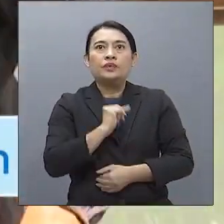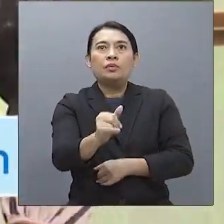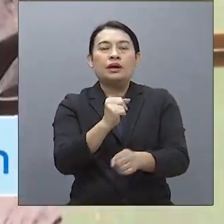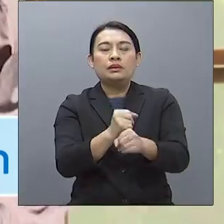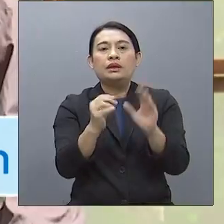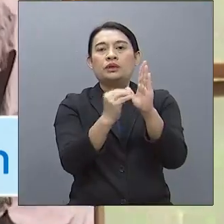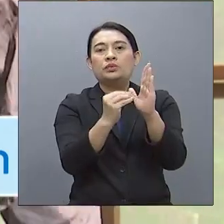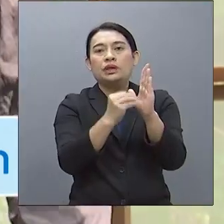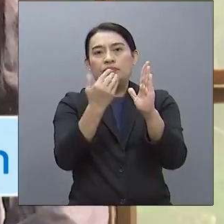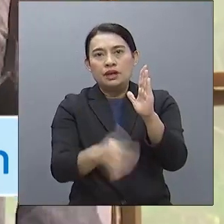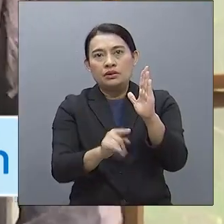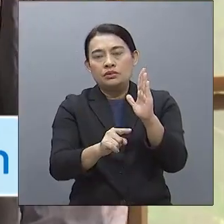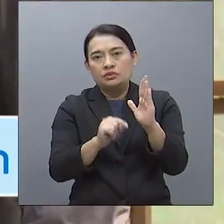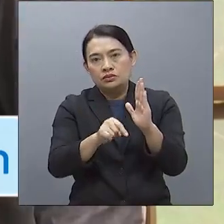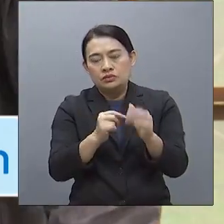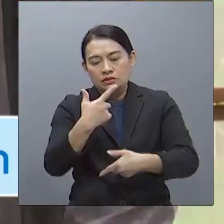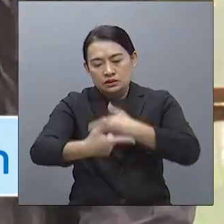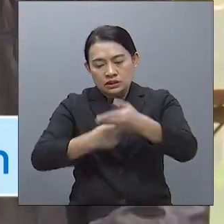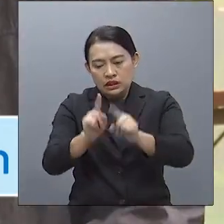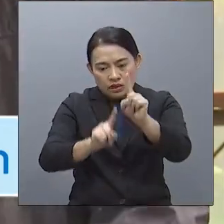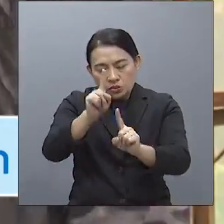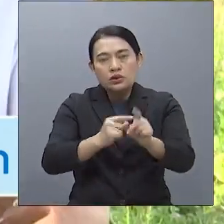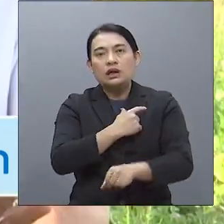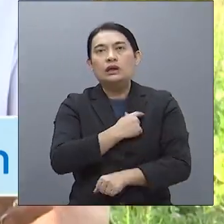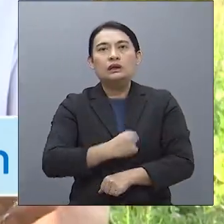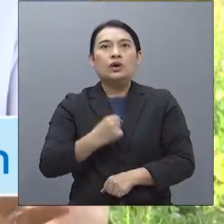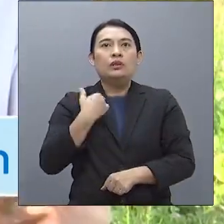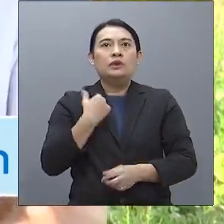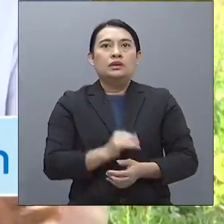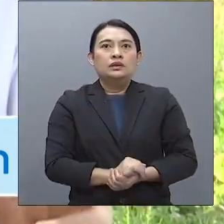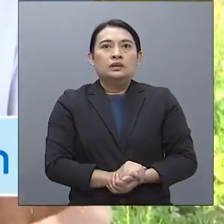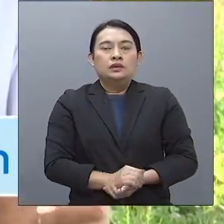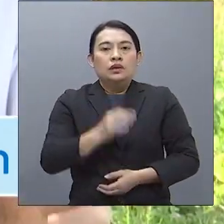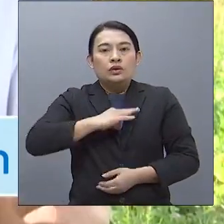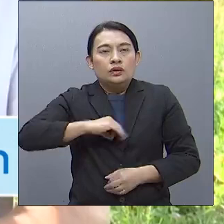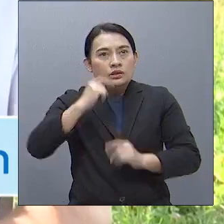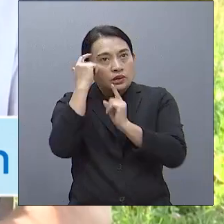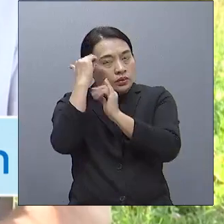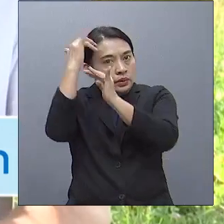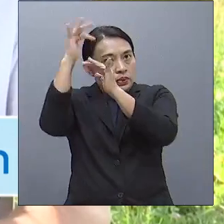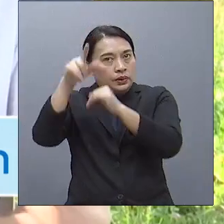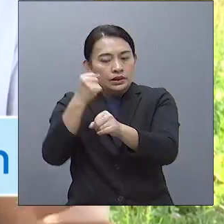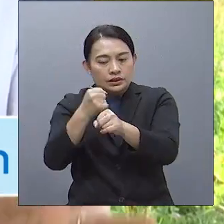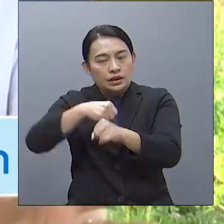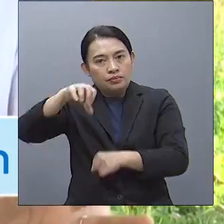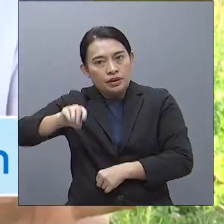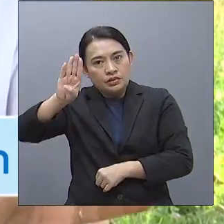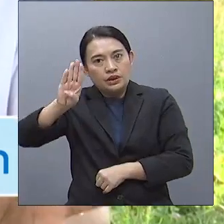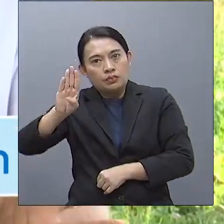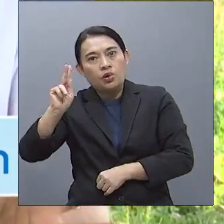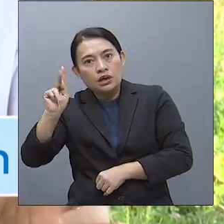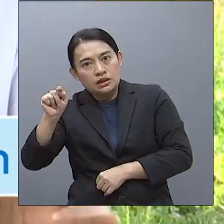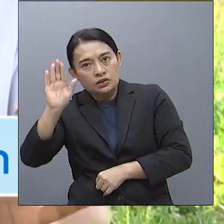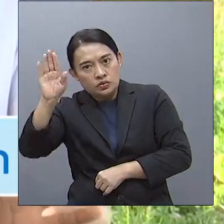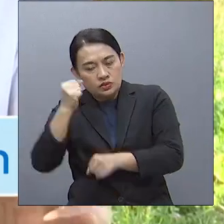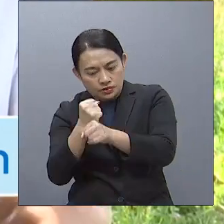องจริงๆแล้วงานในตลาดหุ้นเราก็ชอบอยู่แล้วครับเราก็มีความฝันที่อยากเป็นโบรกเกอร์อยู่แล้วเราก็ชอบงานนะครับแ